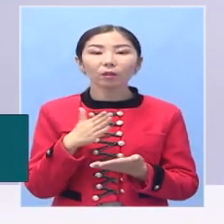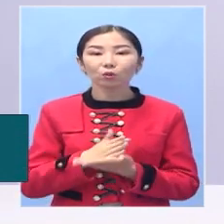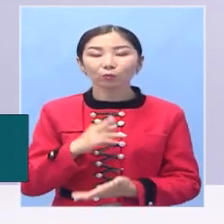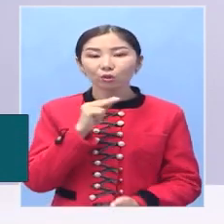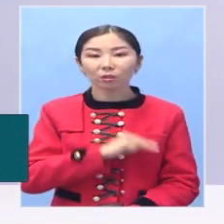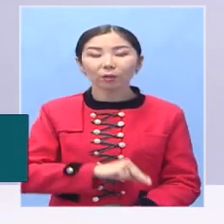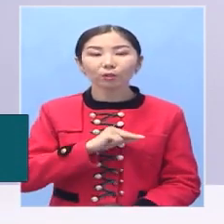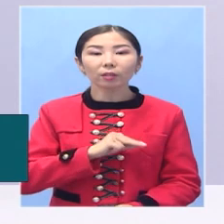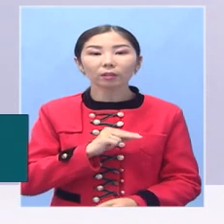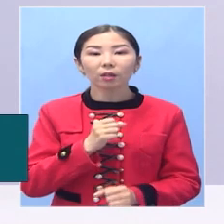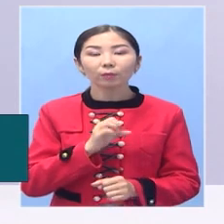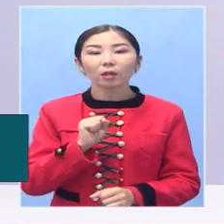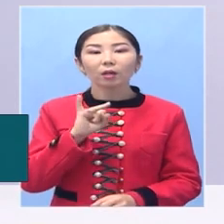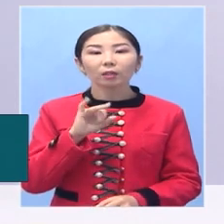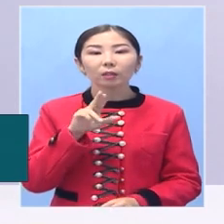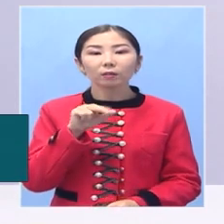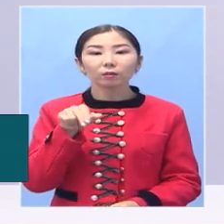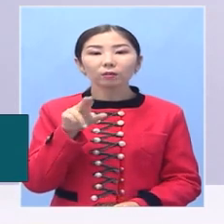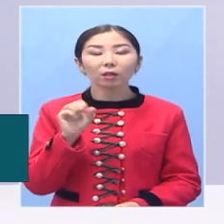жатыр. Айдана деген,